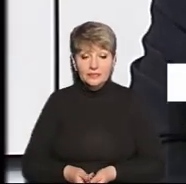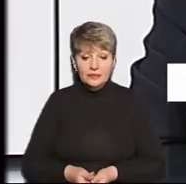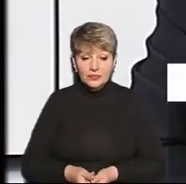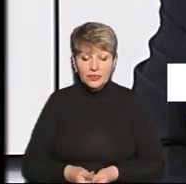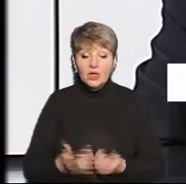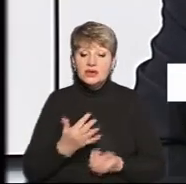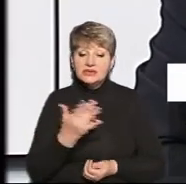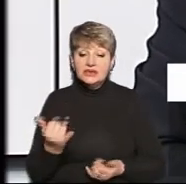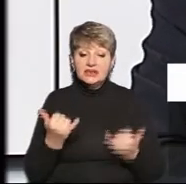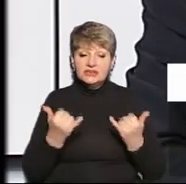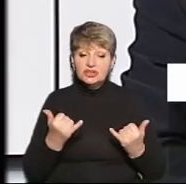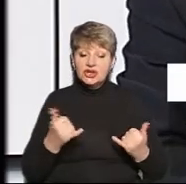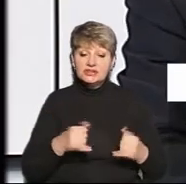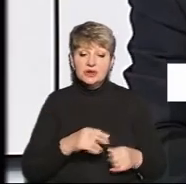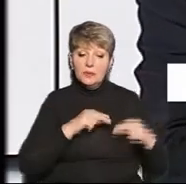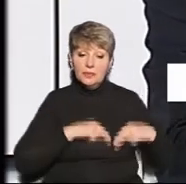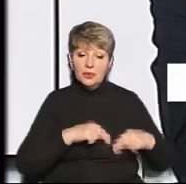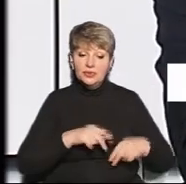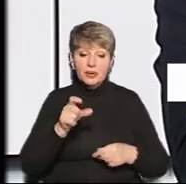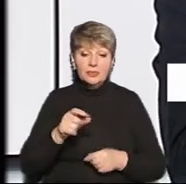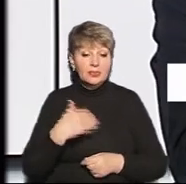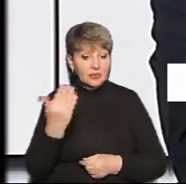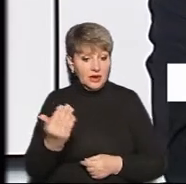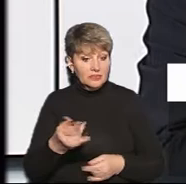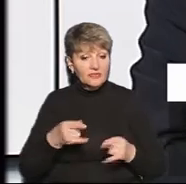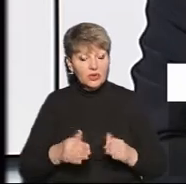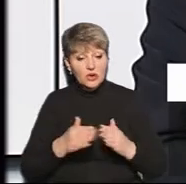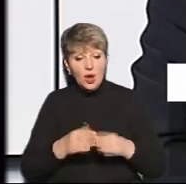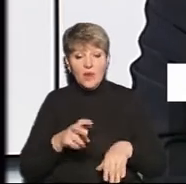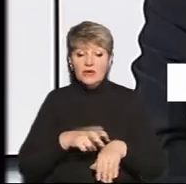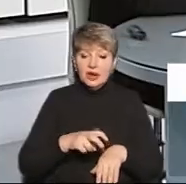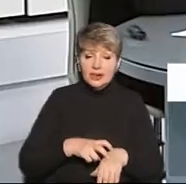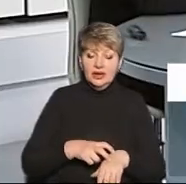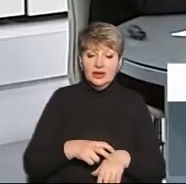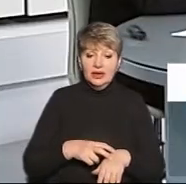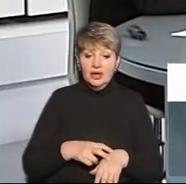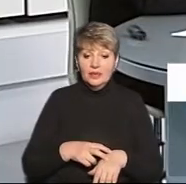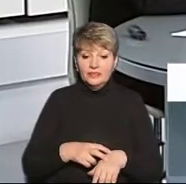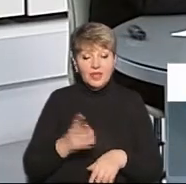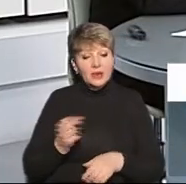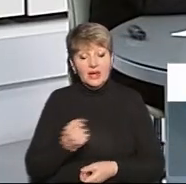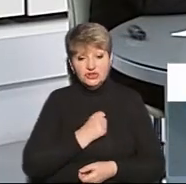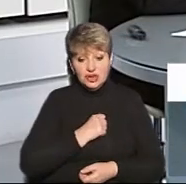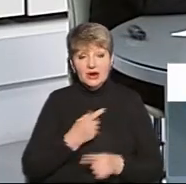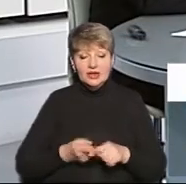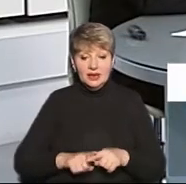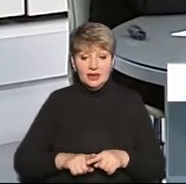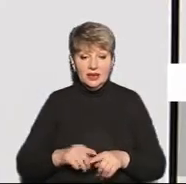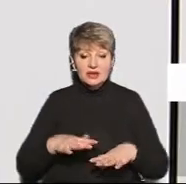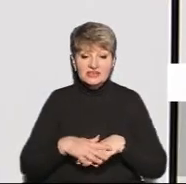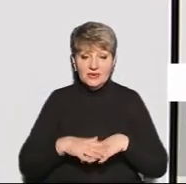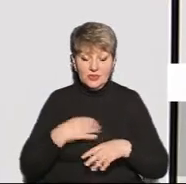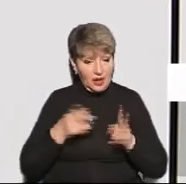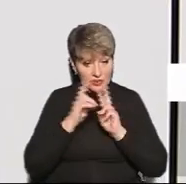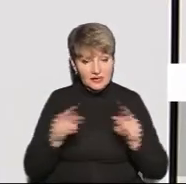Скільки наразі там працює людей? Про яку кількість персоналу можна говорити? І лікарі, і... Я зараз не готовий сказати. На жаль, я цю цифру не взяв. Я